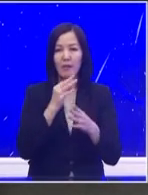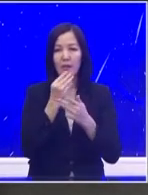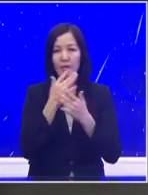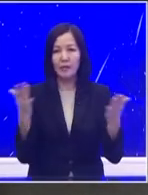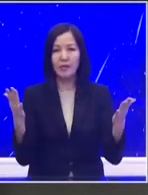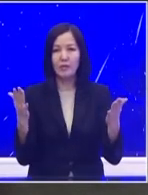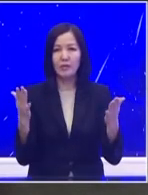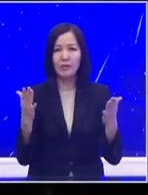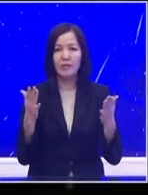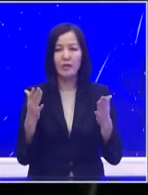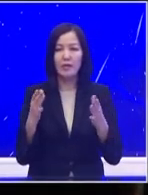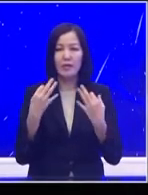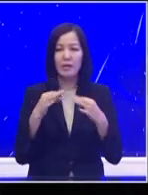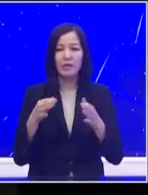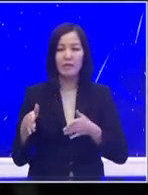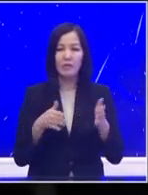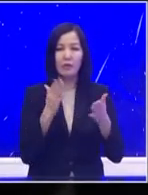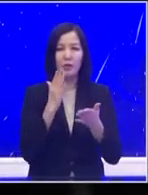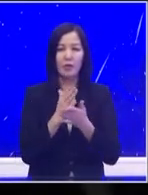создан зеленый коридор.